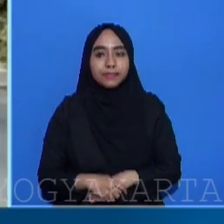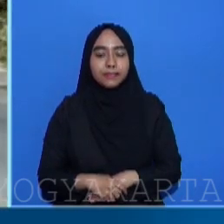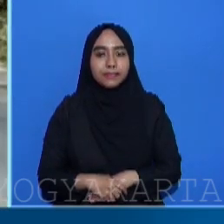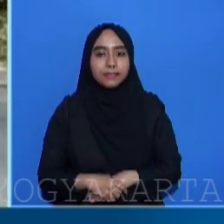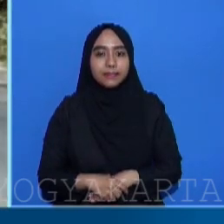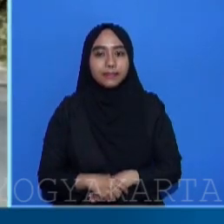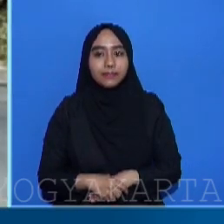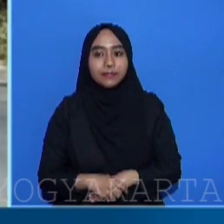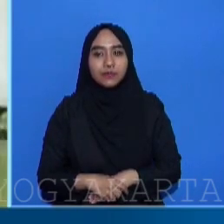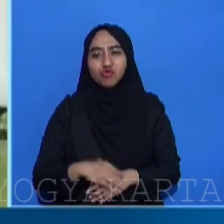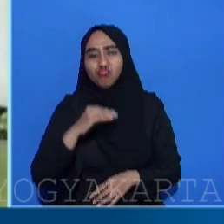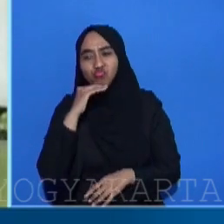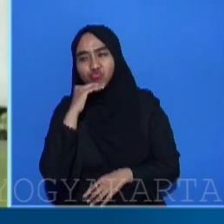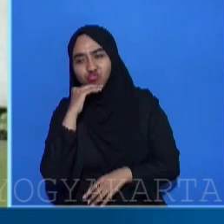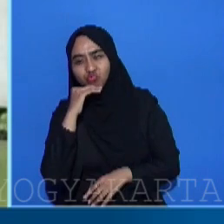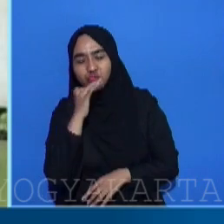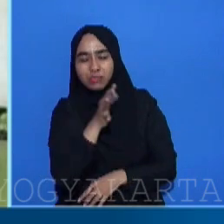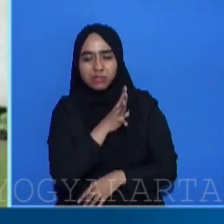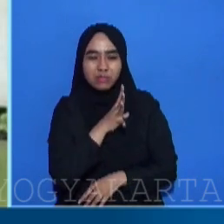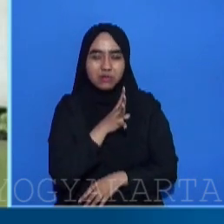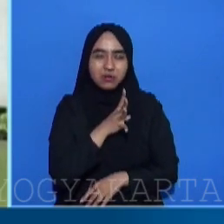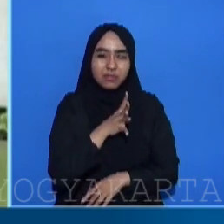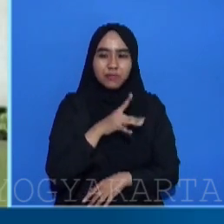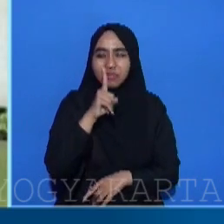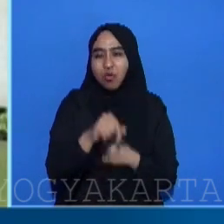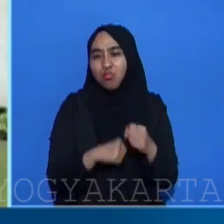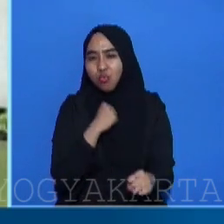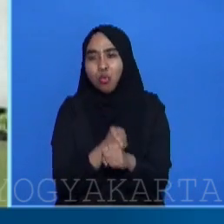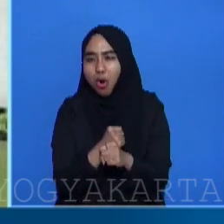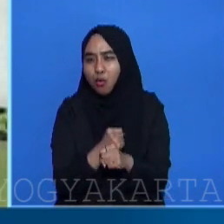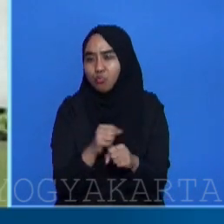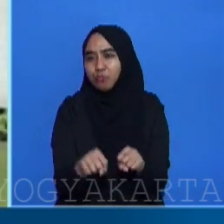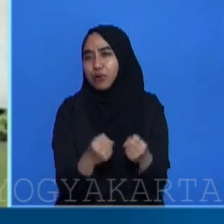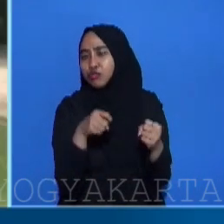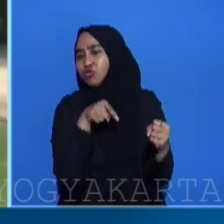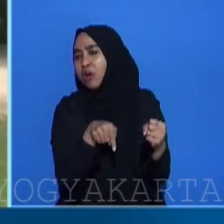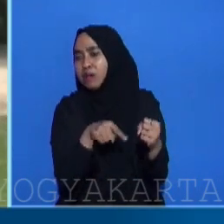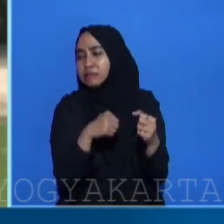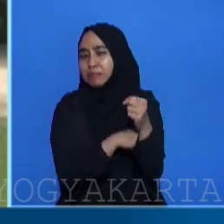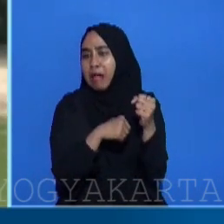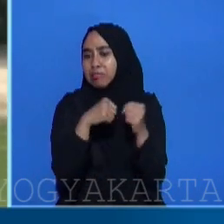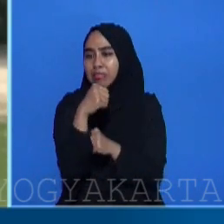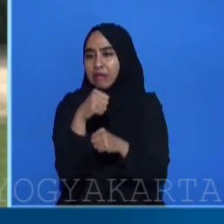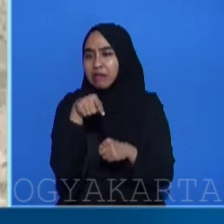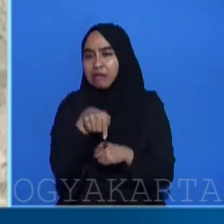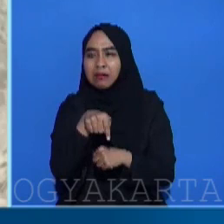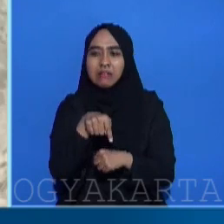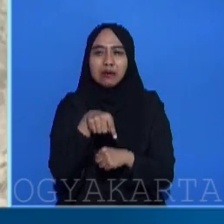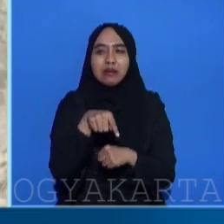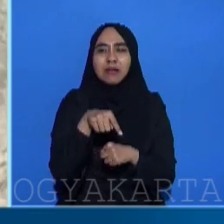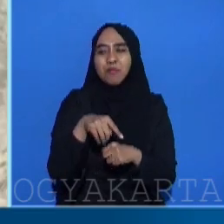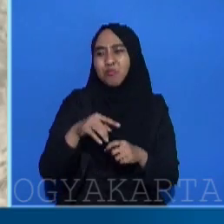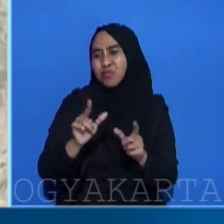setelah dinanti-nantikan masyarakat selama hampir satu tahun terakhir jembatan Gelagah yang menghubungkan kapanewon Wates dan